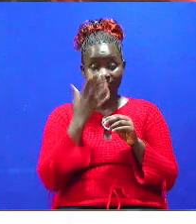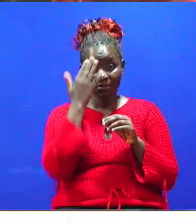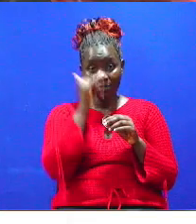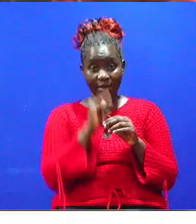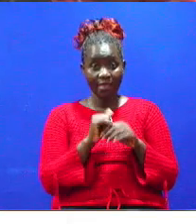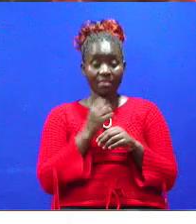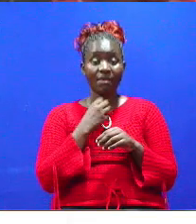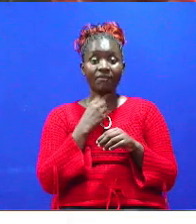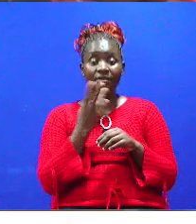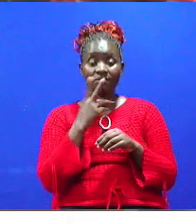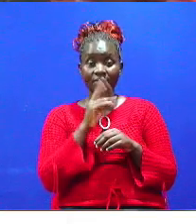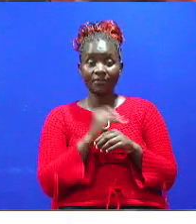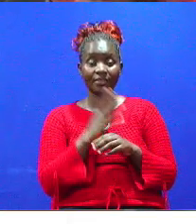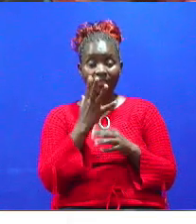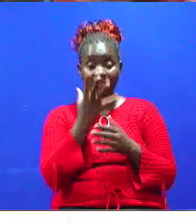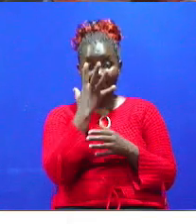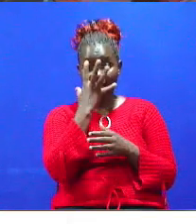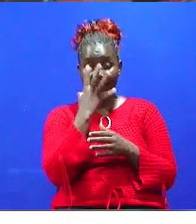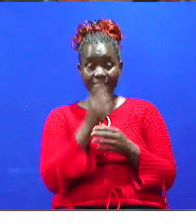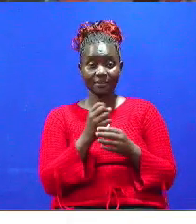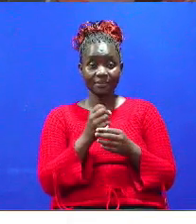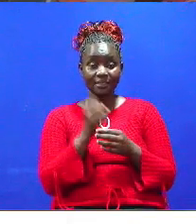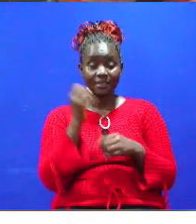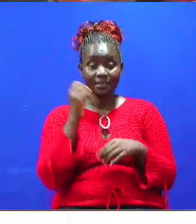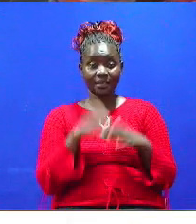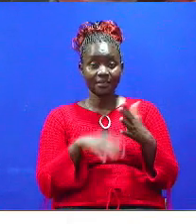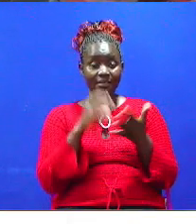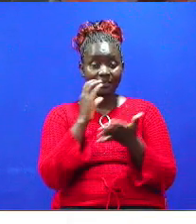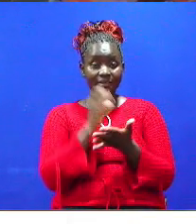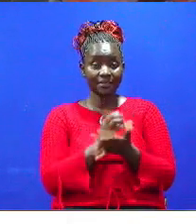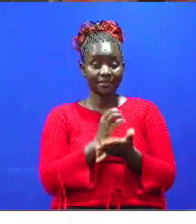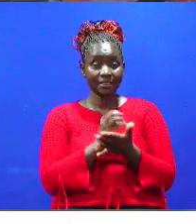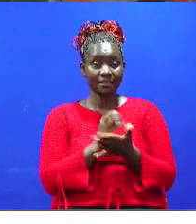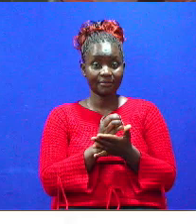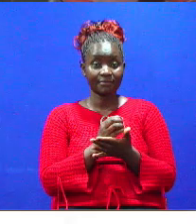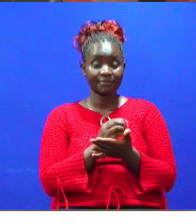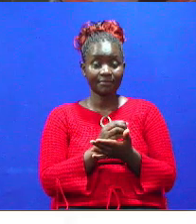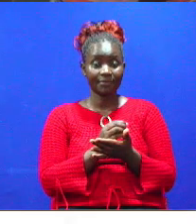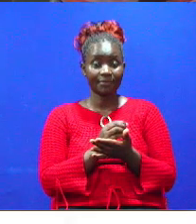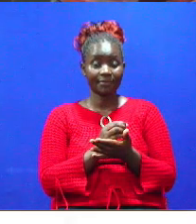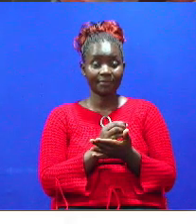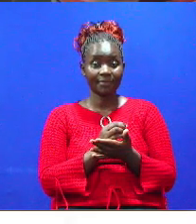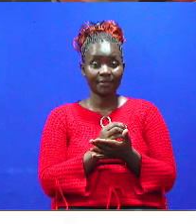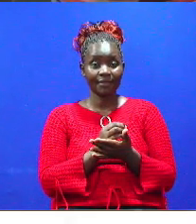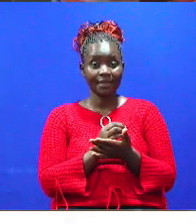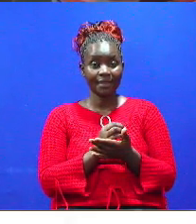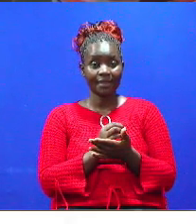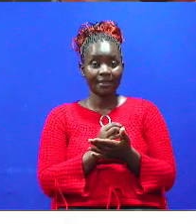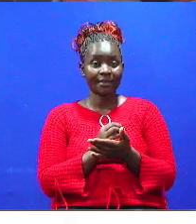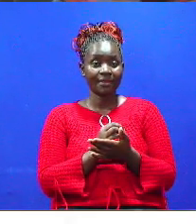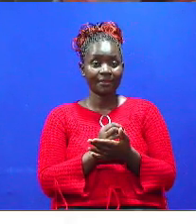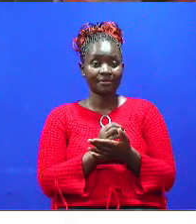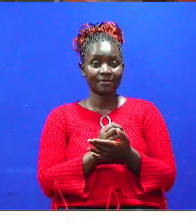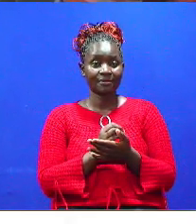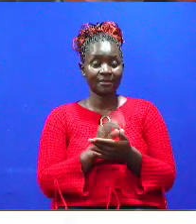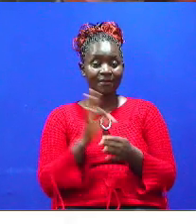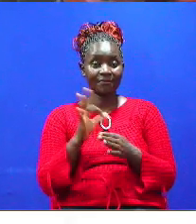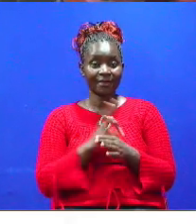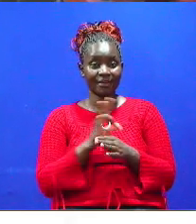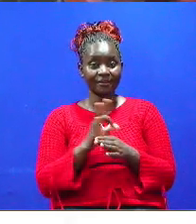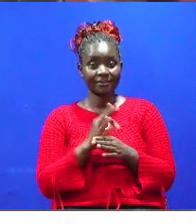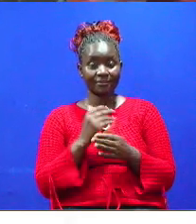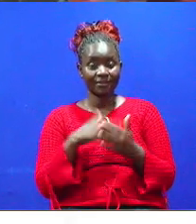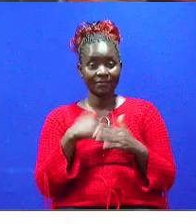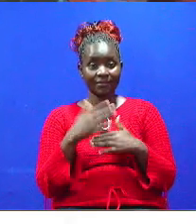bogire barurire busoku igwa bari bo office bara office ba tenenete finance mbaje koleta nandi bale taiwa somu gavana for next